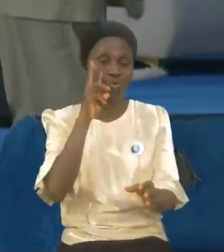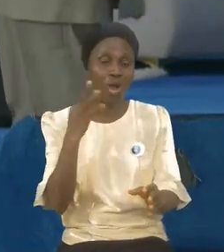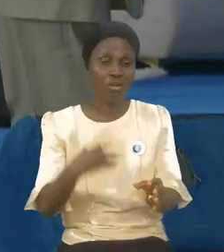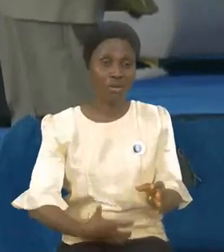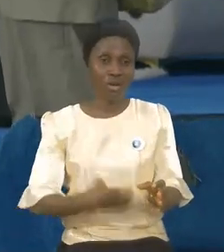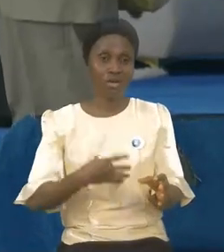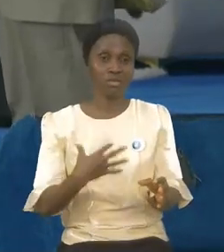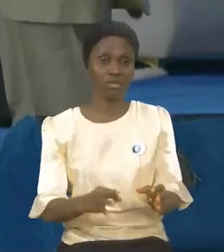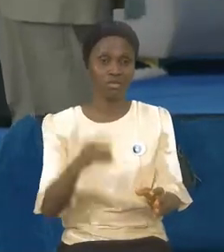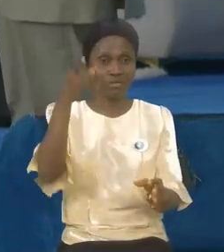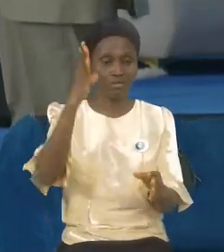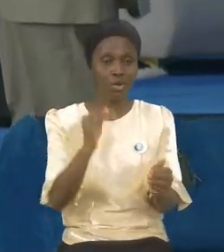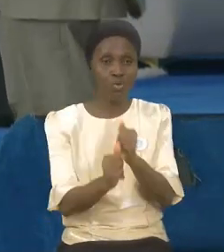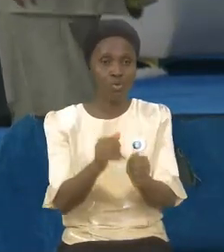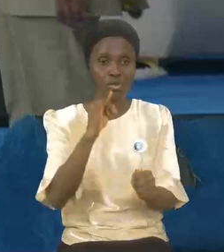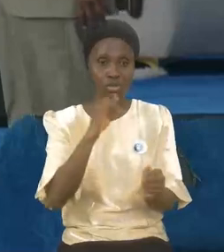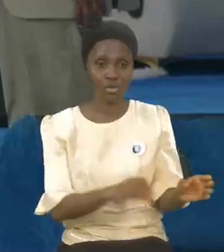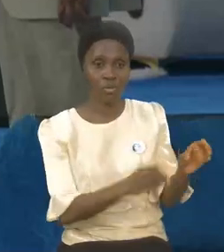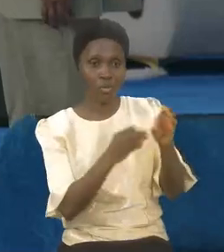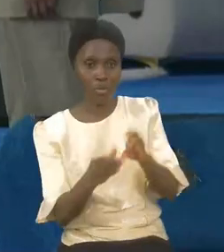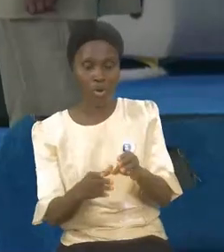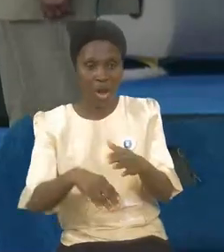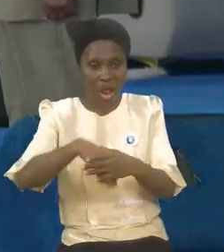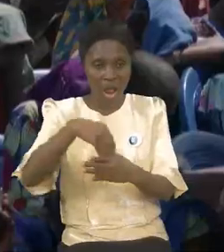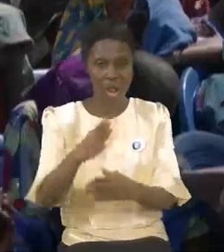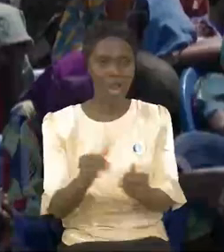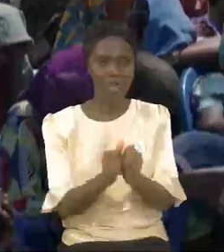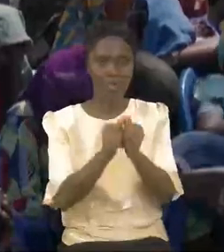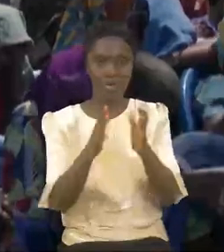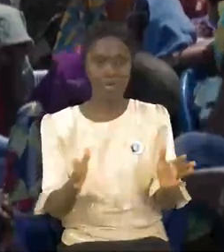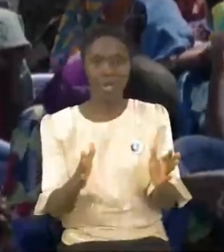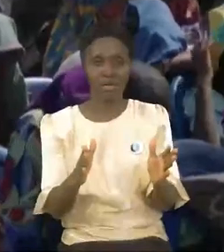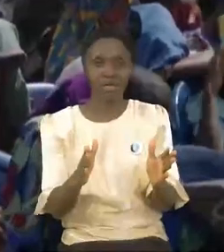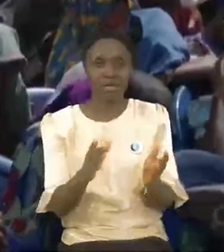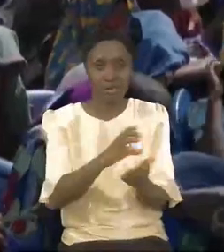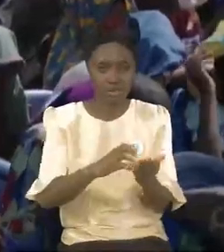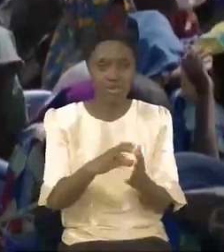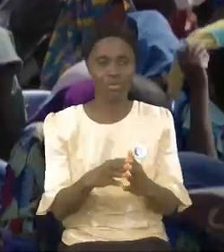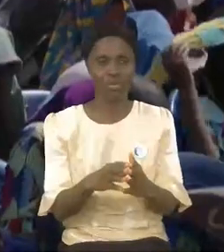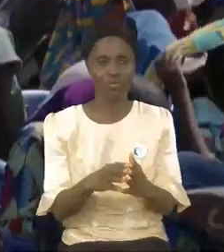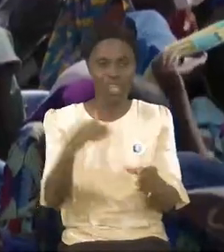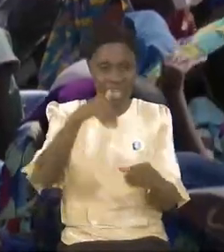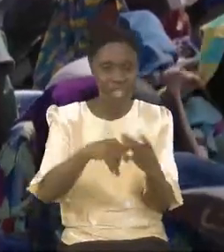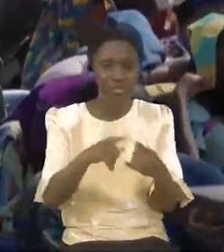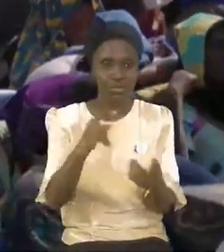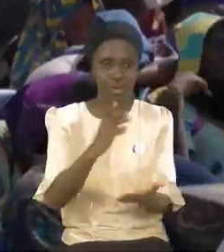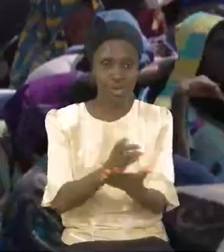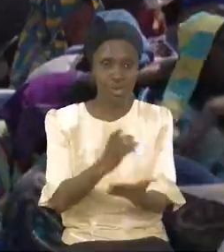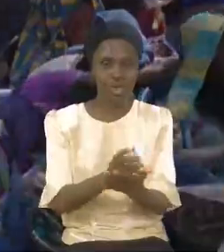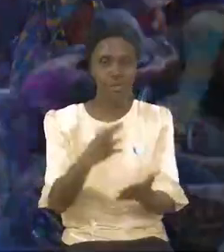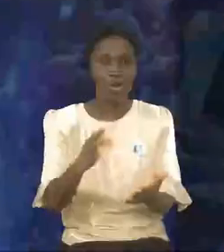fureur de Dieu, versé 100 000 anges dans la coupe de sa colère,